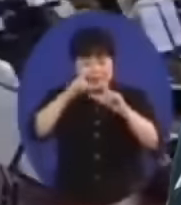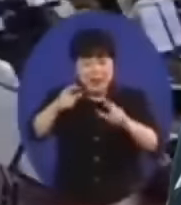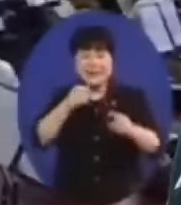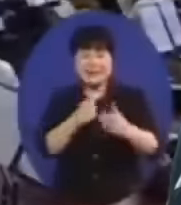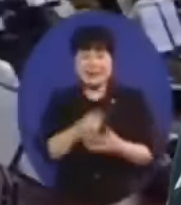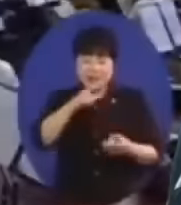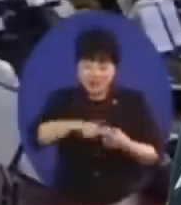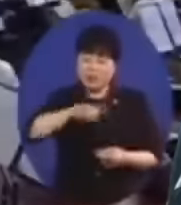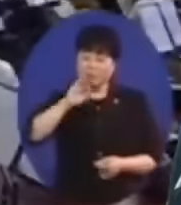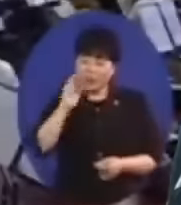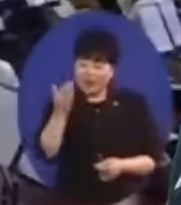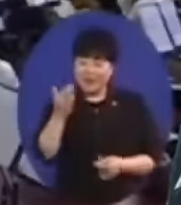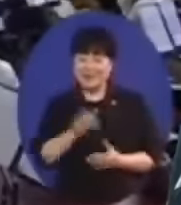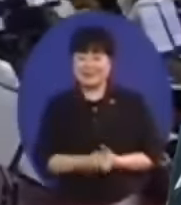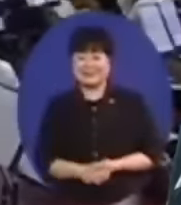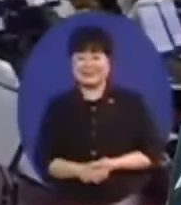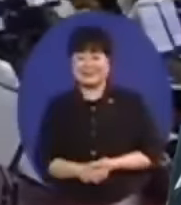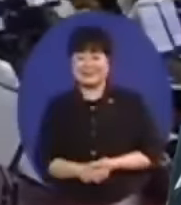말씀하셨으면 그대로 되는 것입니다.